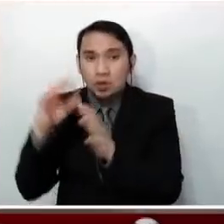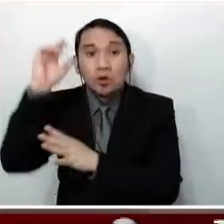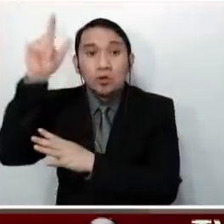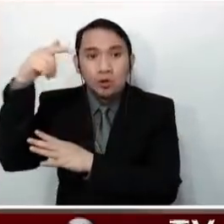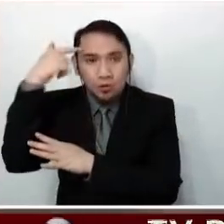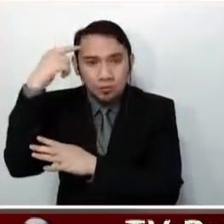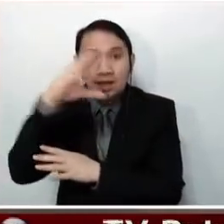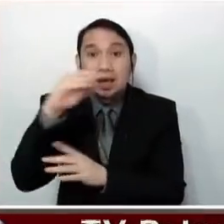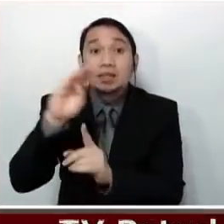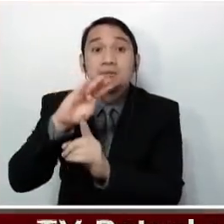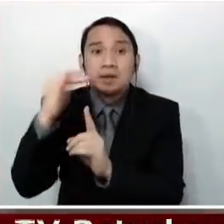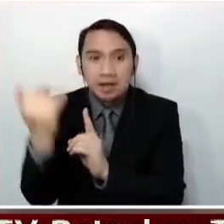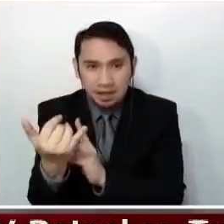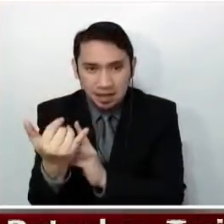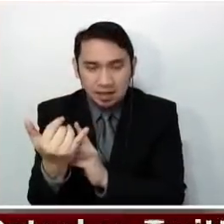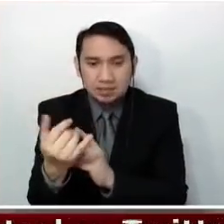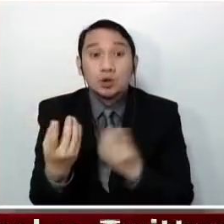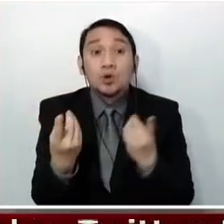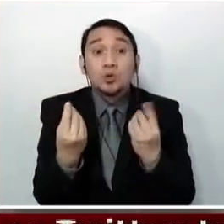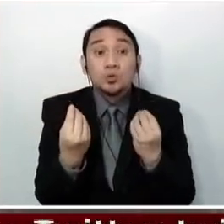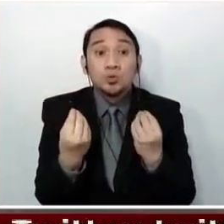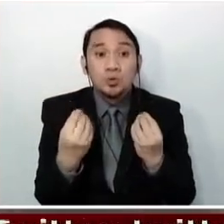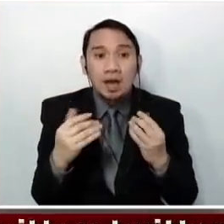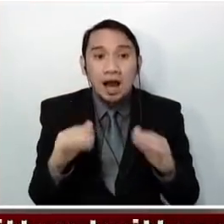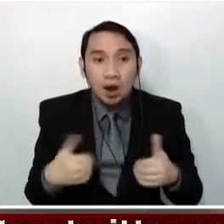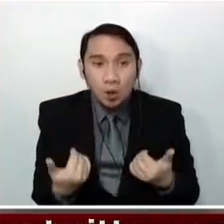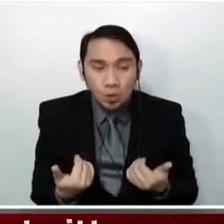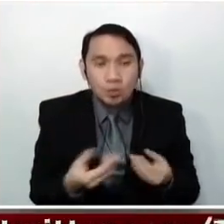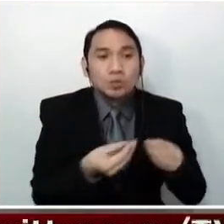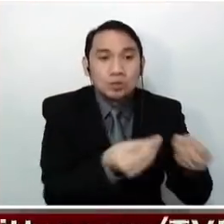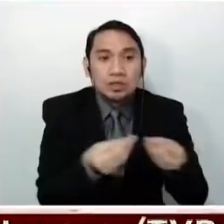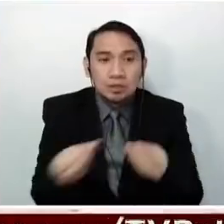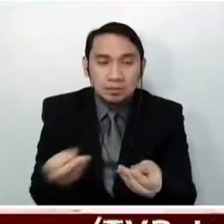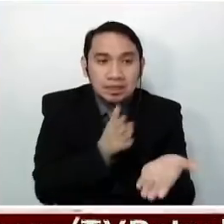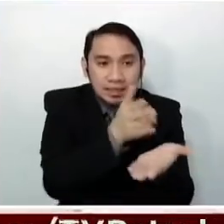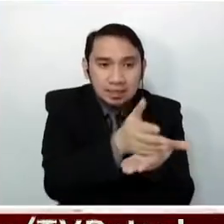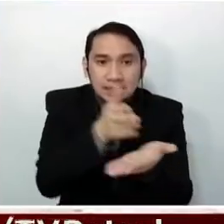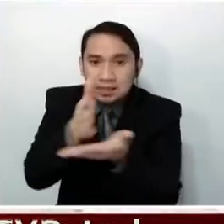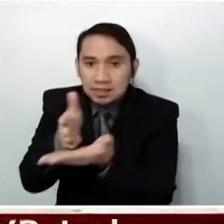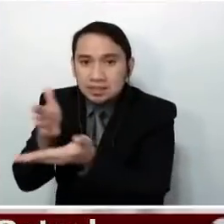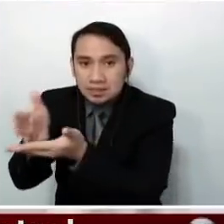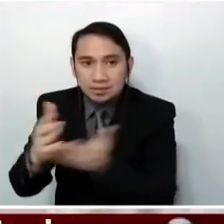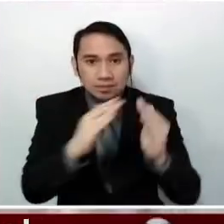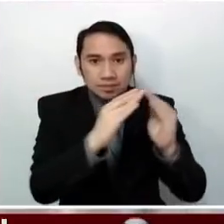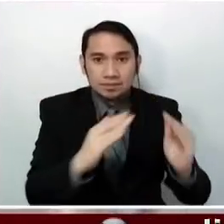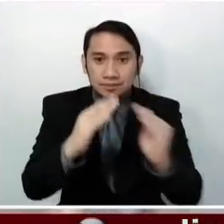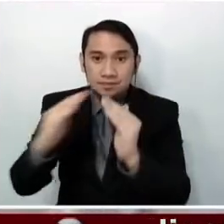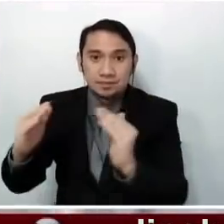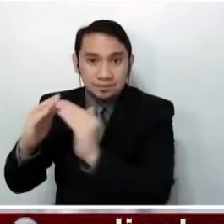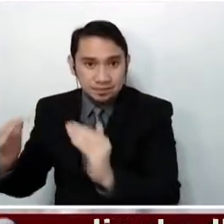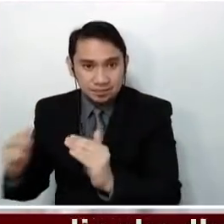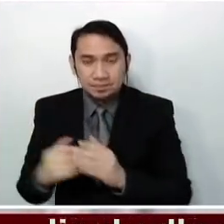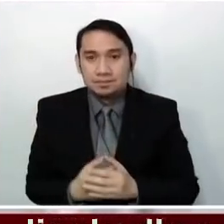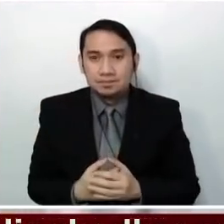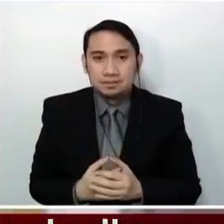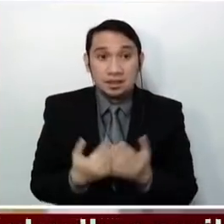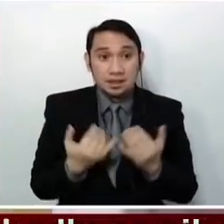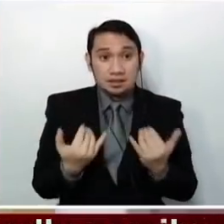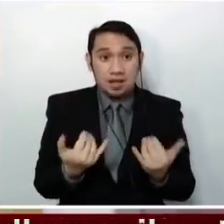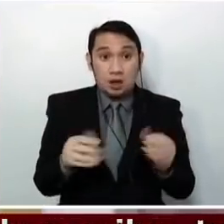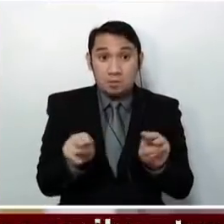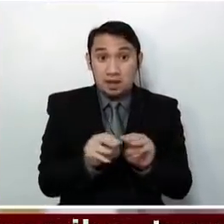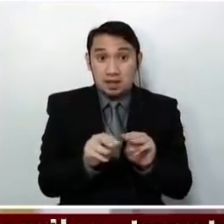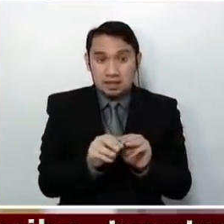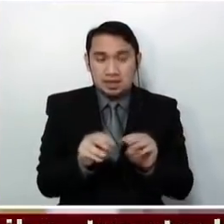barangay para house-to-house distribution ang maging sistema. Hiling naman ni Marikina Mayor Marcelino Teodoro